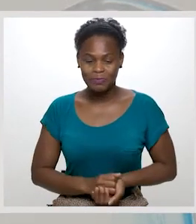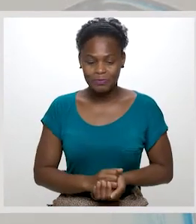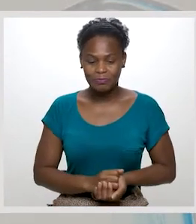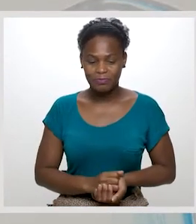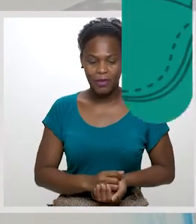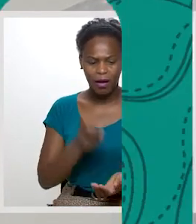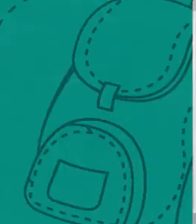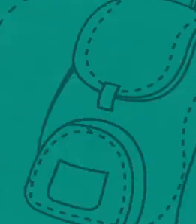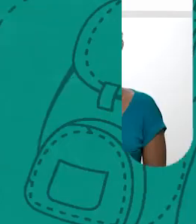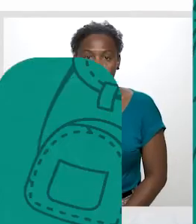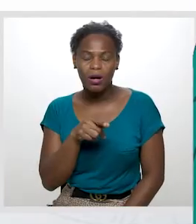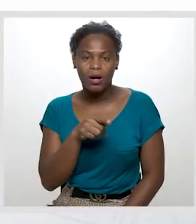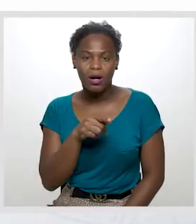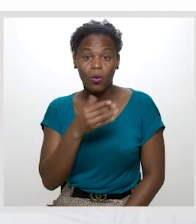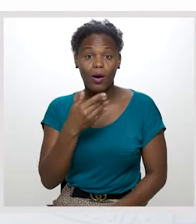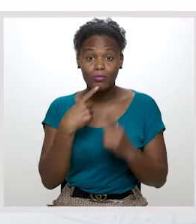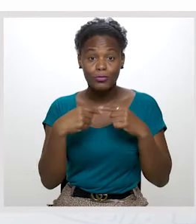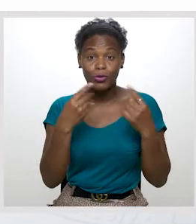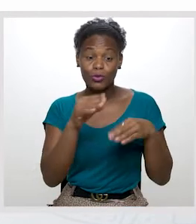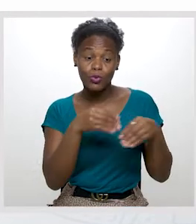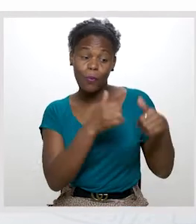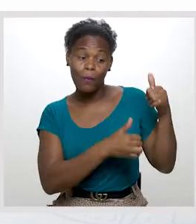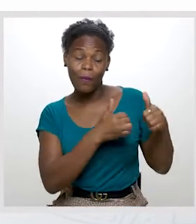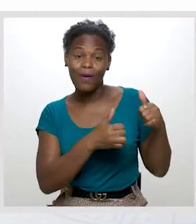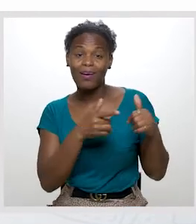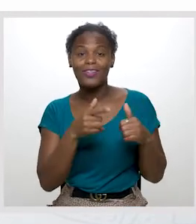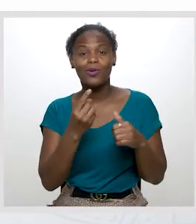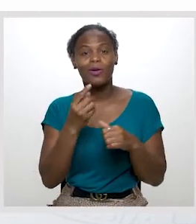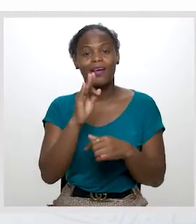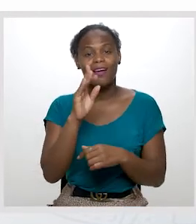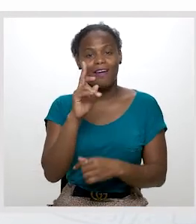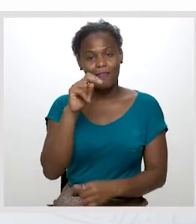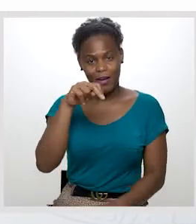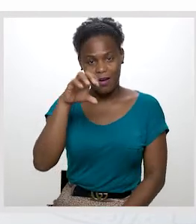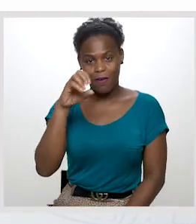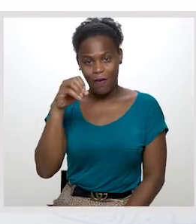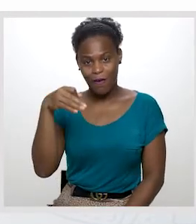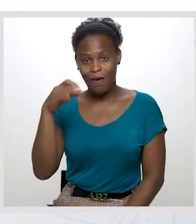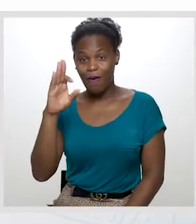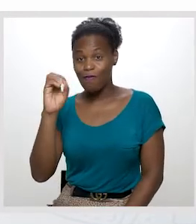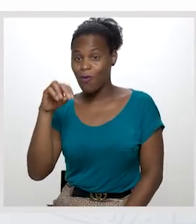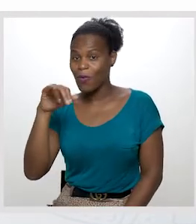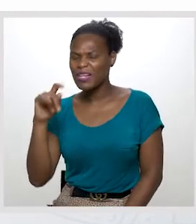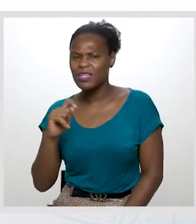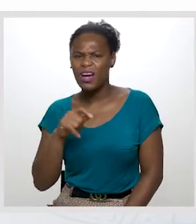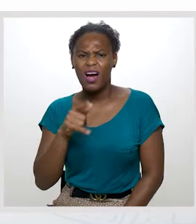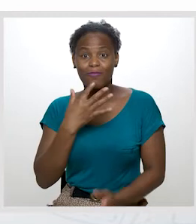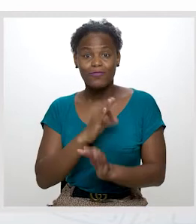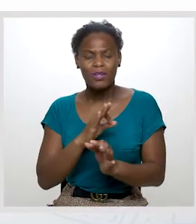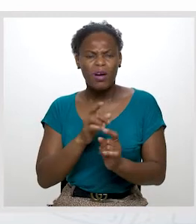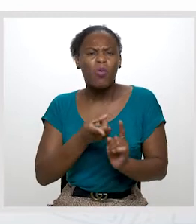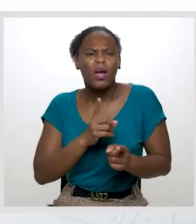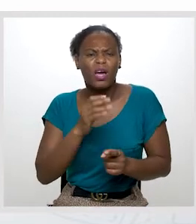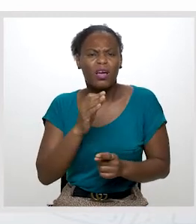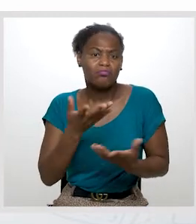toi. Et regardez, une annonce pour un jeu concours sur la francophonie. Génial! Qu'est-ce